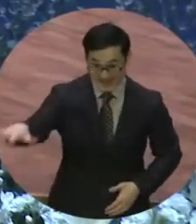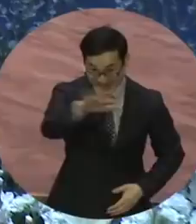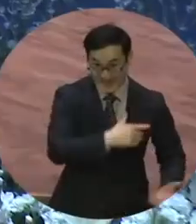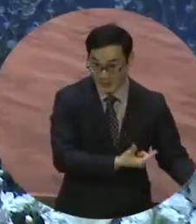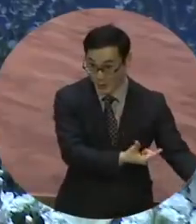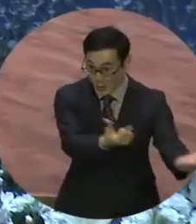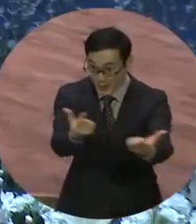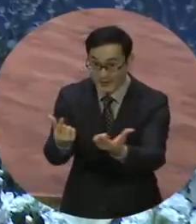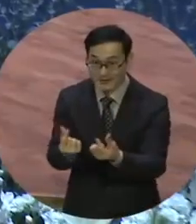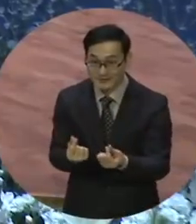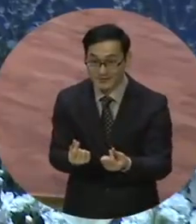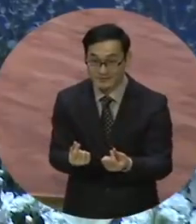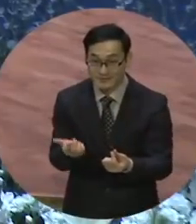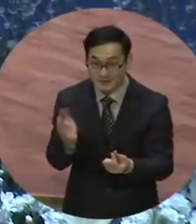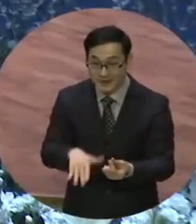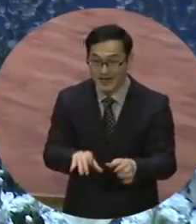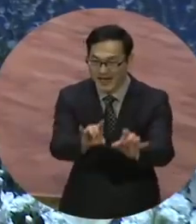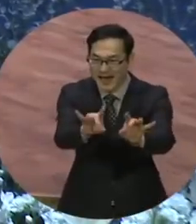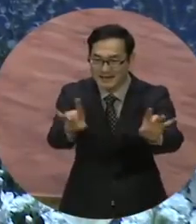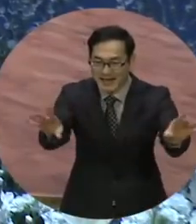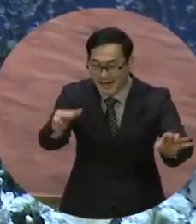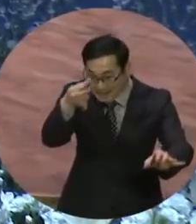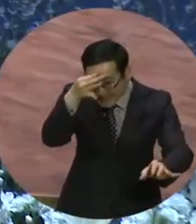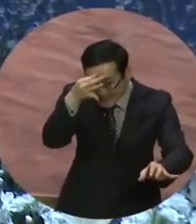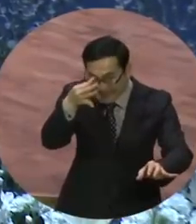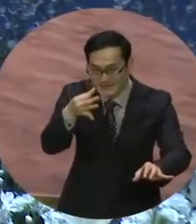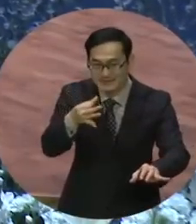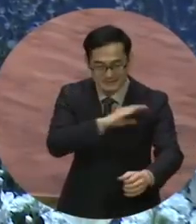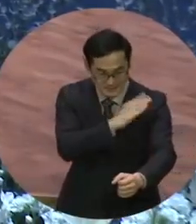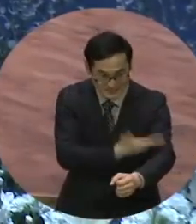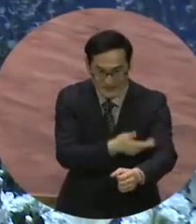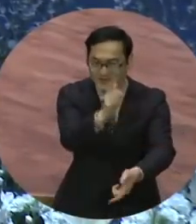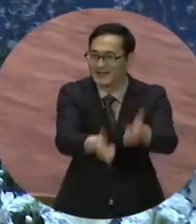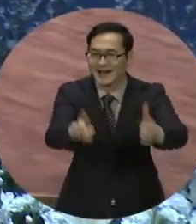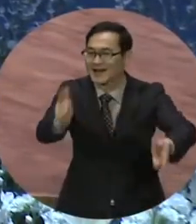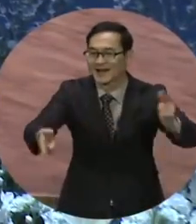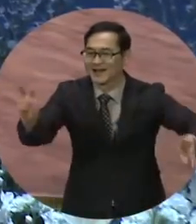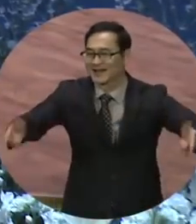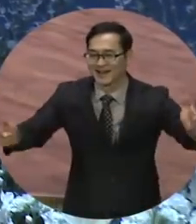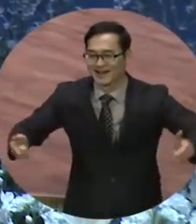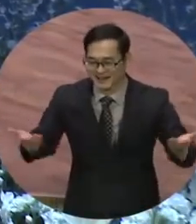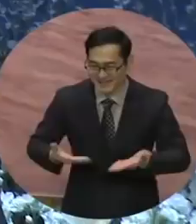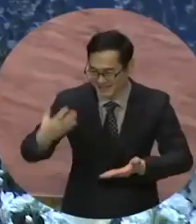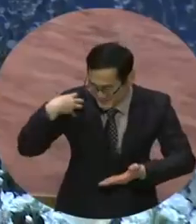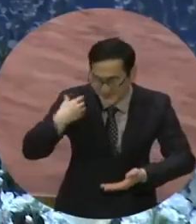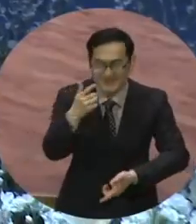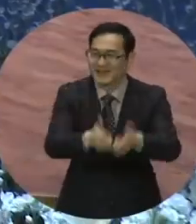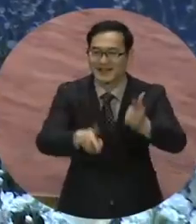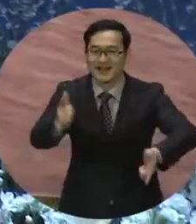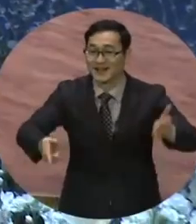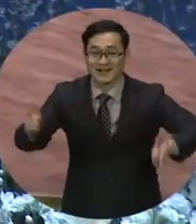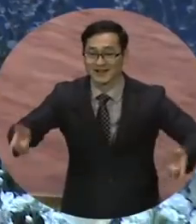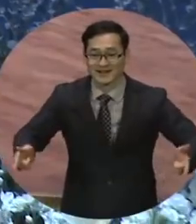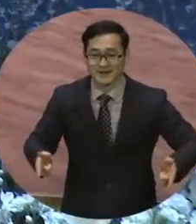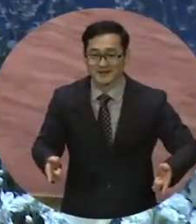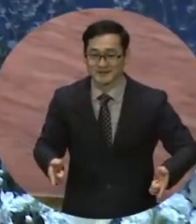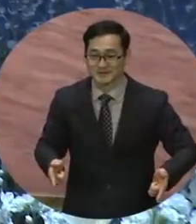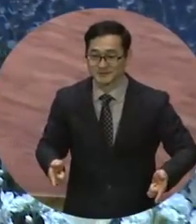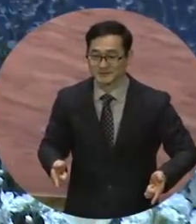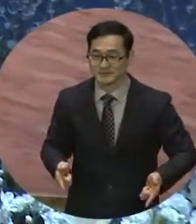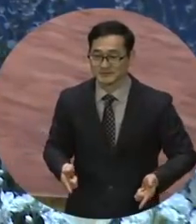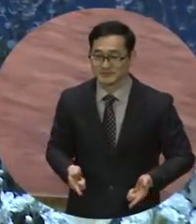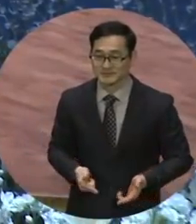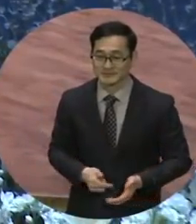하나님의 백성들이지만은 각자 달란트가 달라요. 각자 사회 현장이 달라요. 각자에 대한 하나님 계획이 다